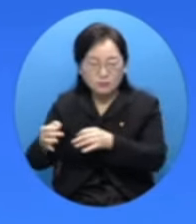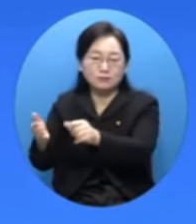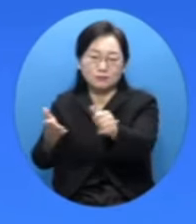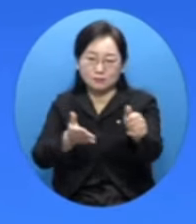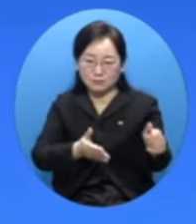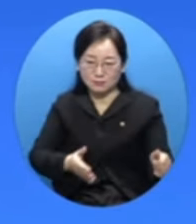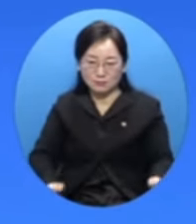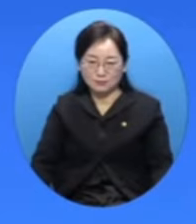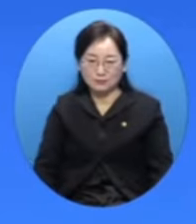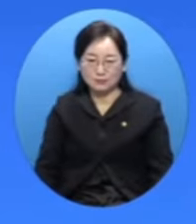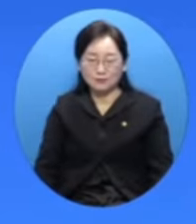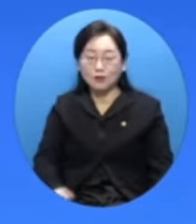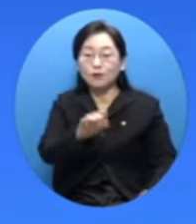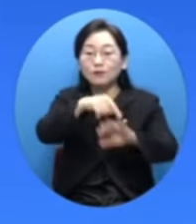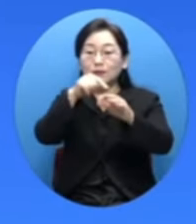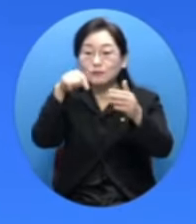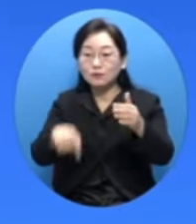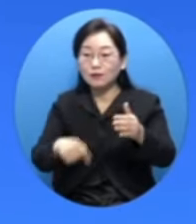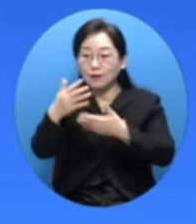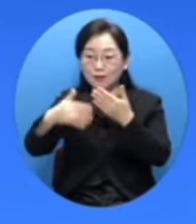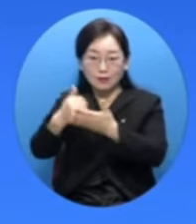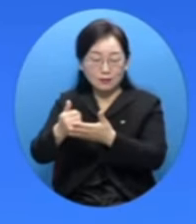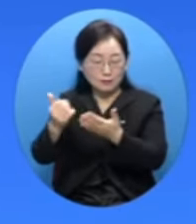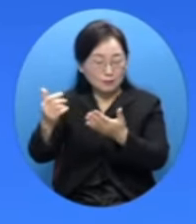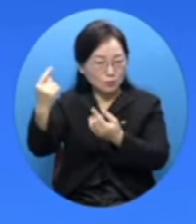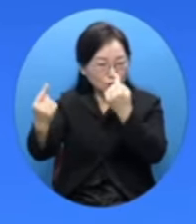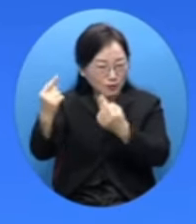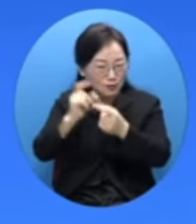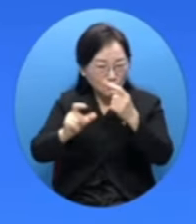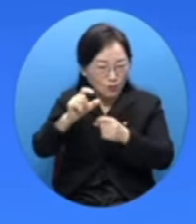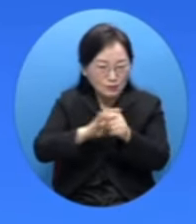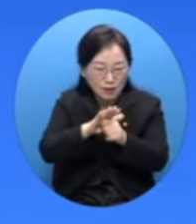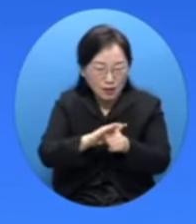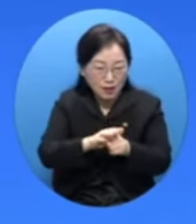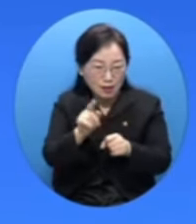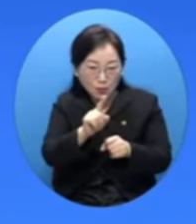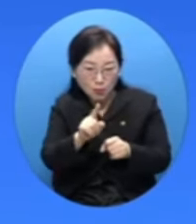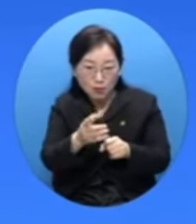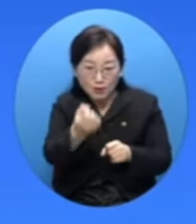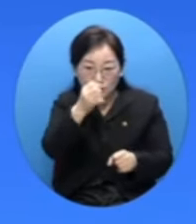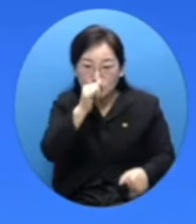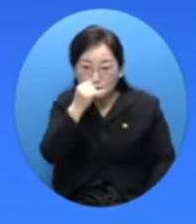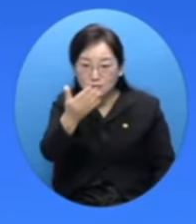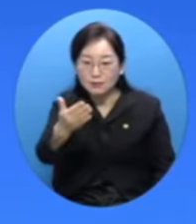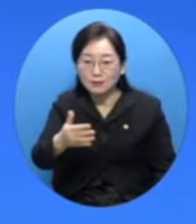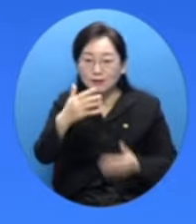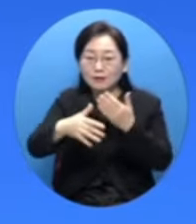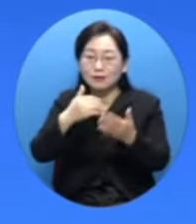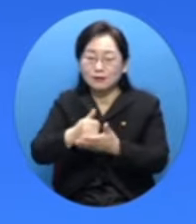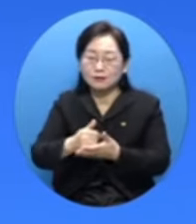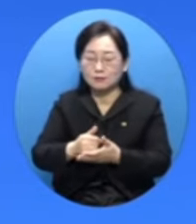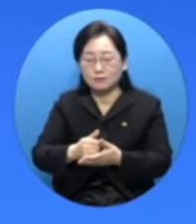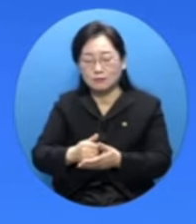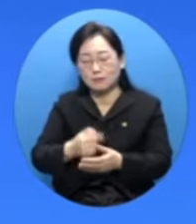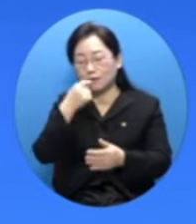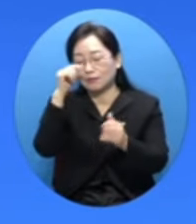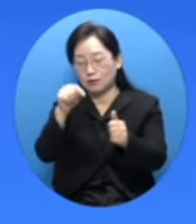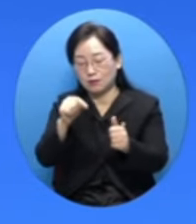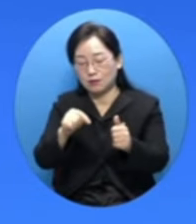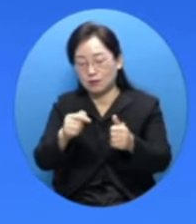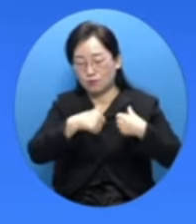하는 것입니다. 우리 마음속에 한보다 더 사랑하는 이삭과 같은 것이 있습니까? 하나님은 그것을 내려놓으라고